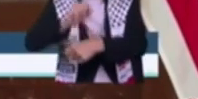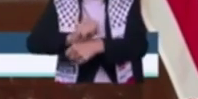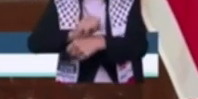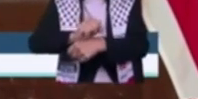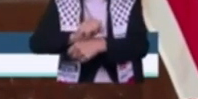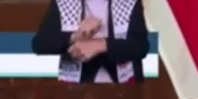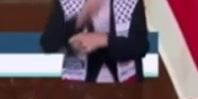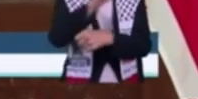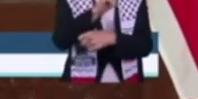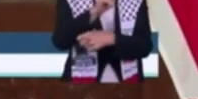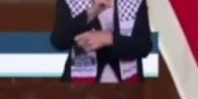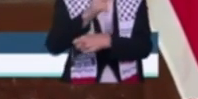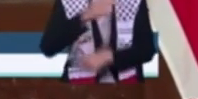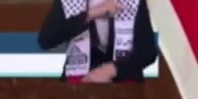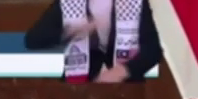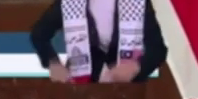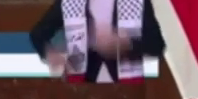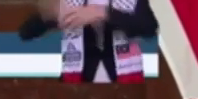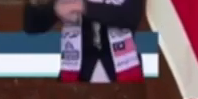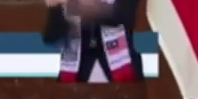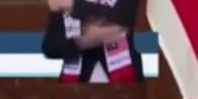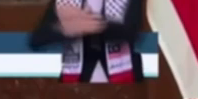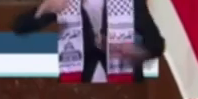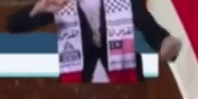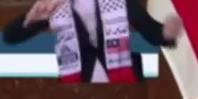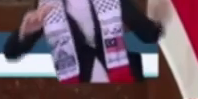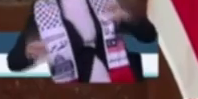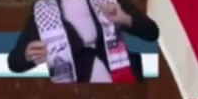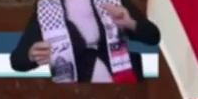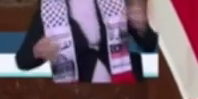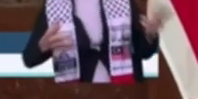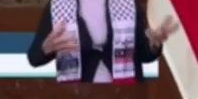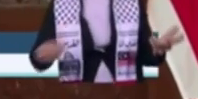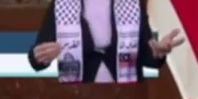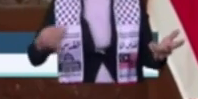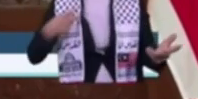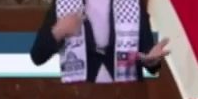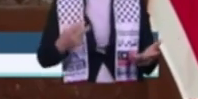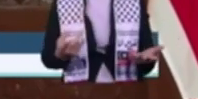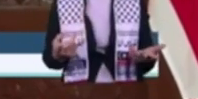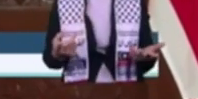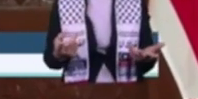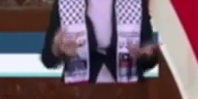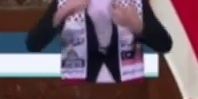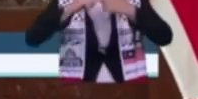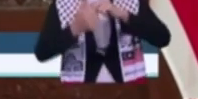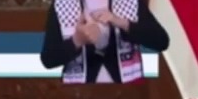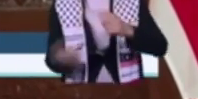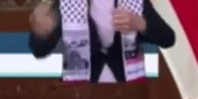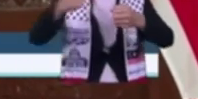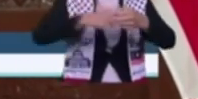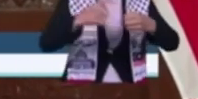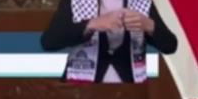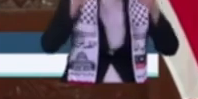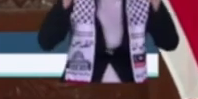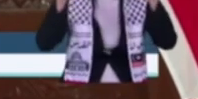di Kementerian Luar Negara juga berubah. Kemudian juga isu-isu pendidikan